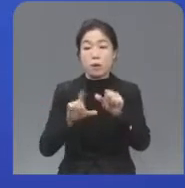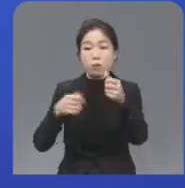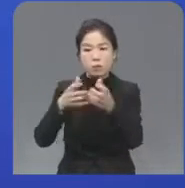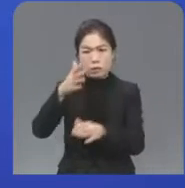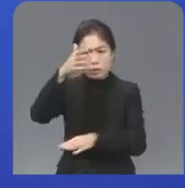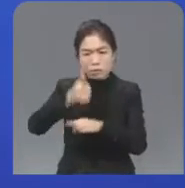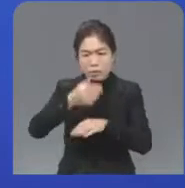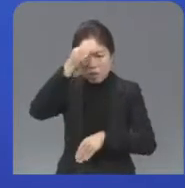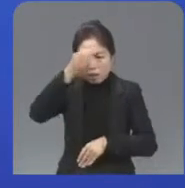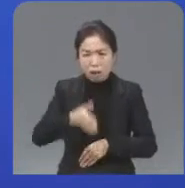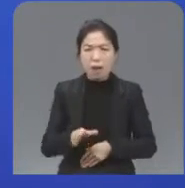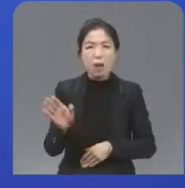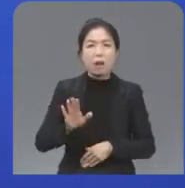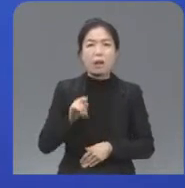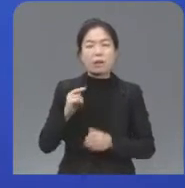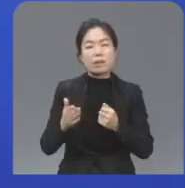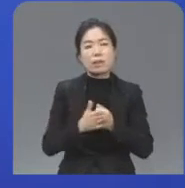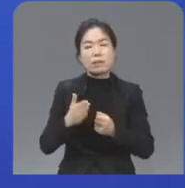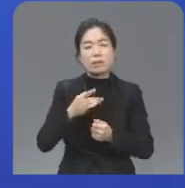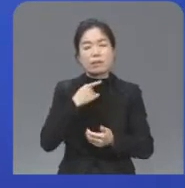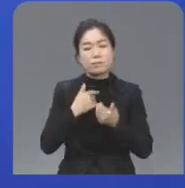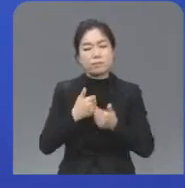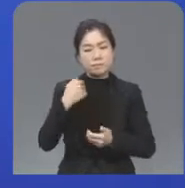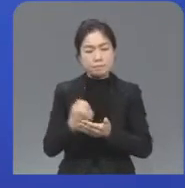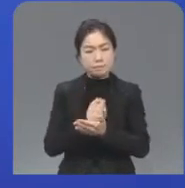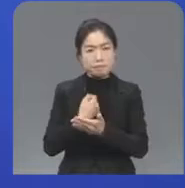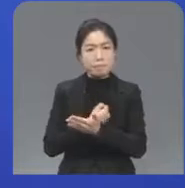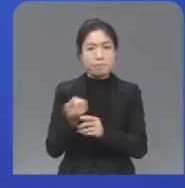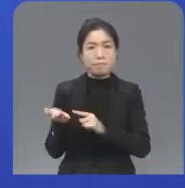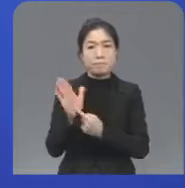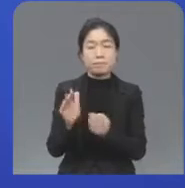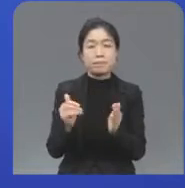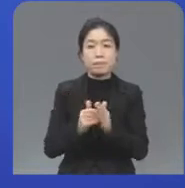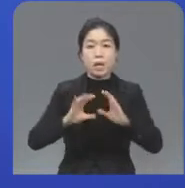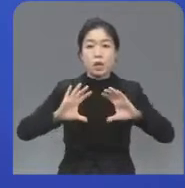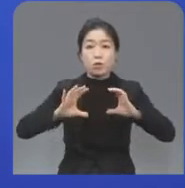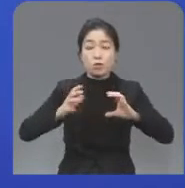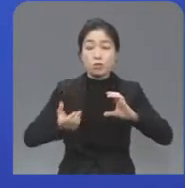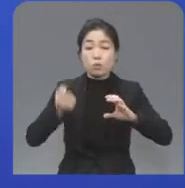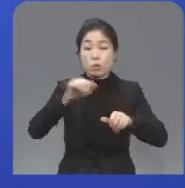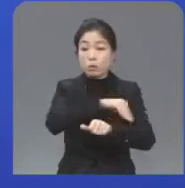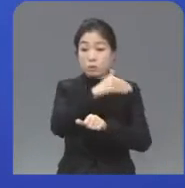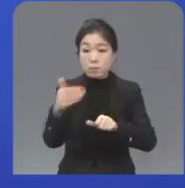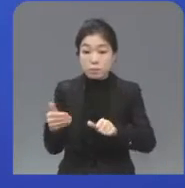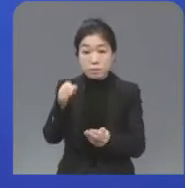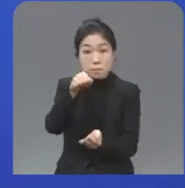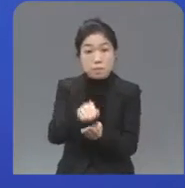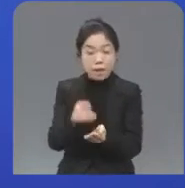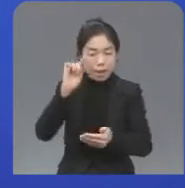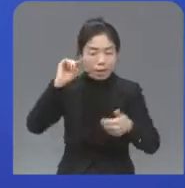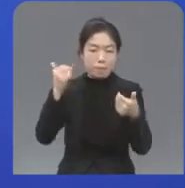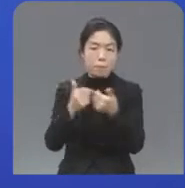끝내 사과가 없었다며 깊은 유감을 표명했고 국립묘지 안장에 반대한다는 입장을